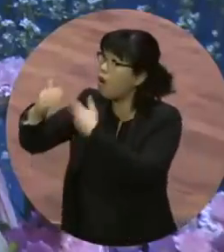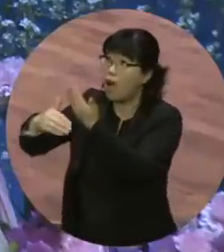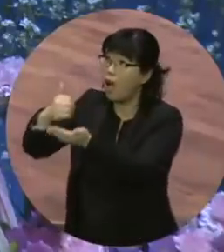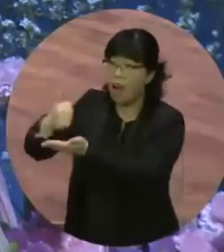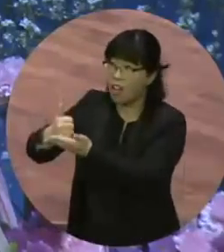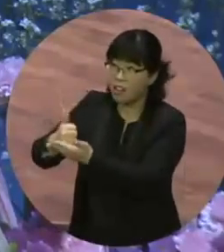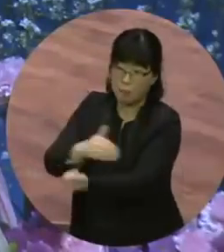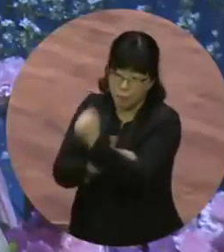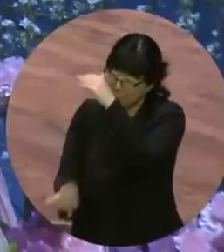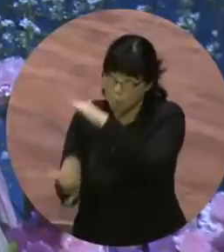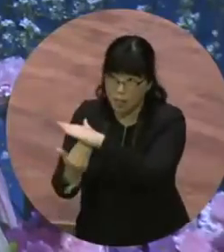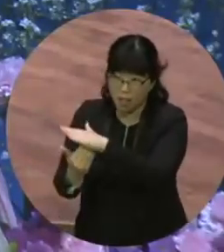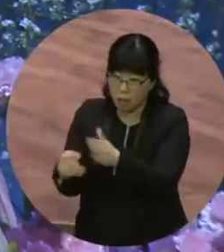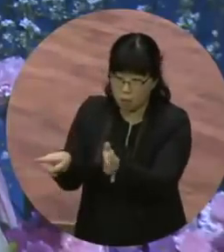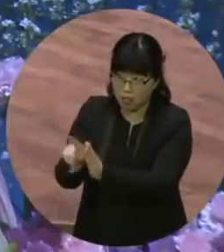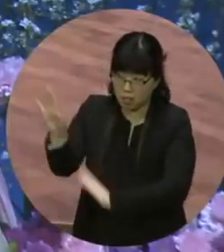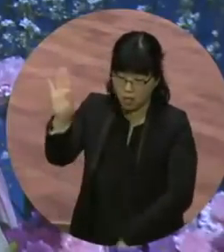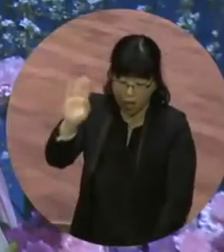된 거라니까요.